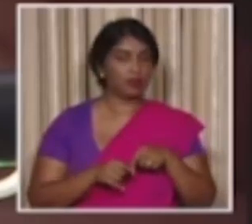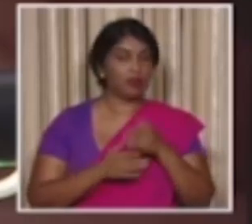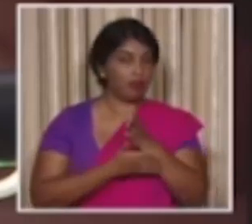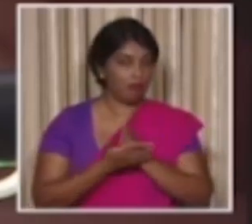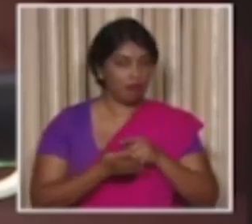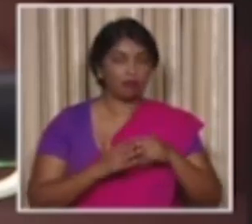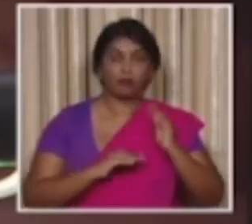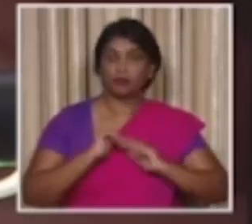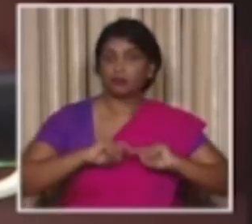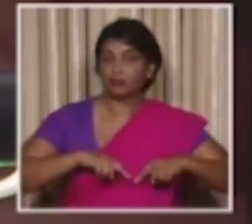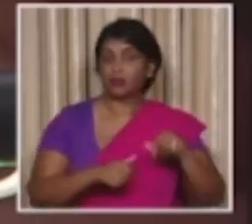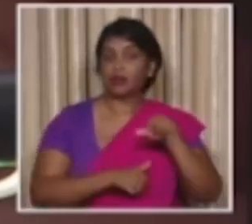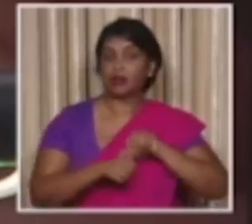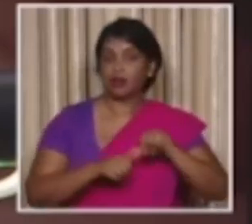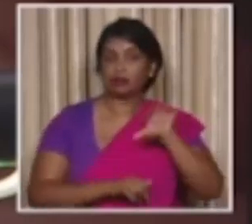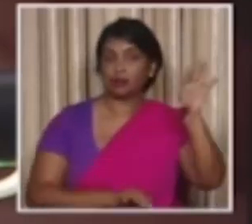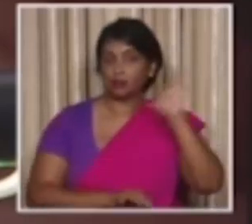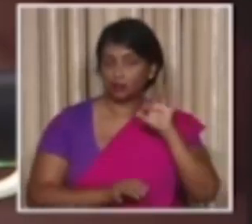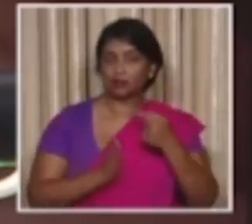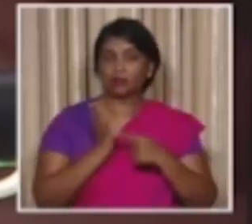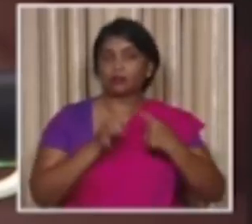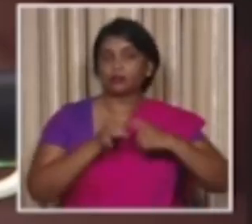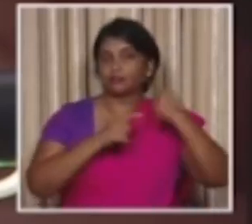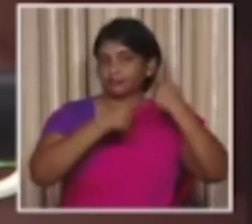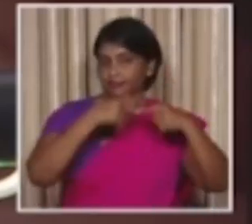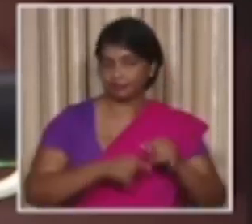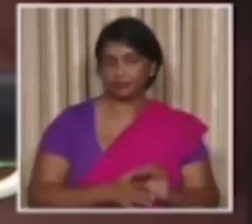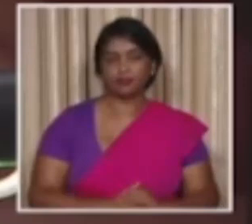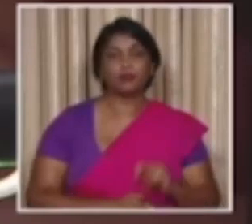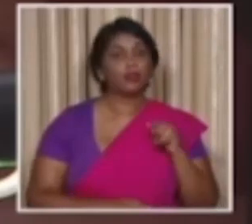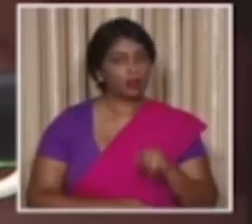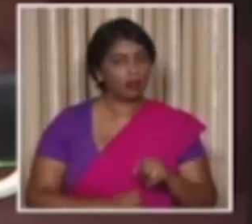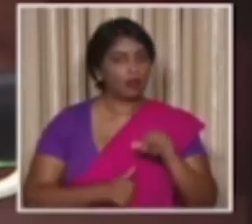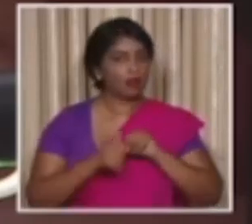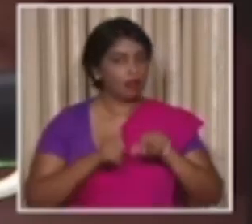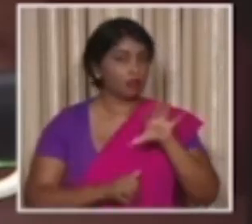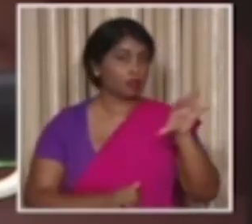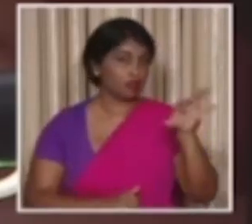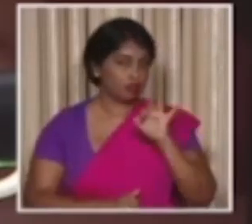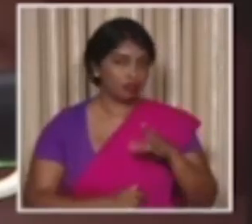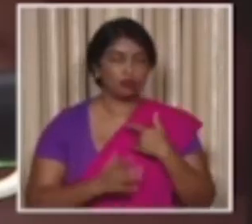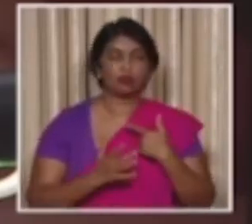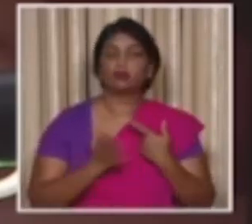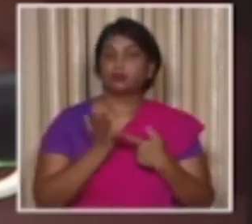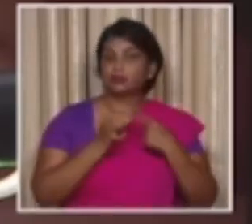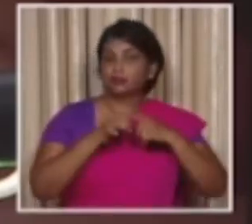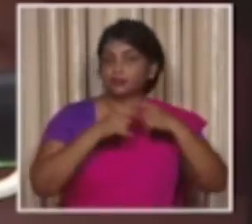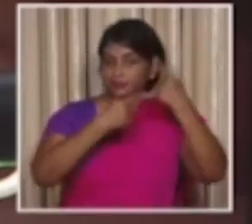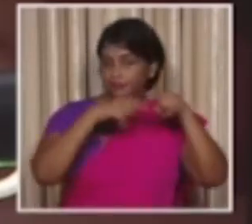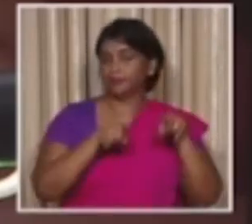कोटसवन क्रियात्मक किरीमी आयतनय तोरा गनिमी प्रसंपादन क्रियावली मे संदापि आयतनय तोरा गन्नोन प्रसंपादन क्रियावली